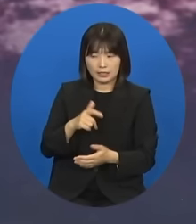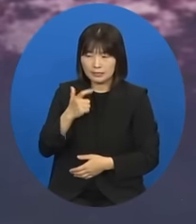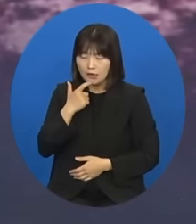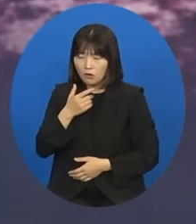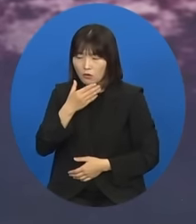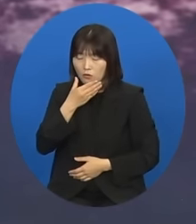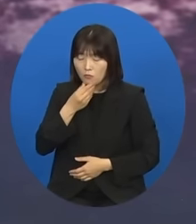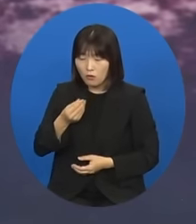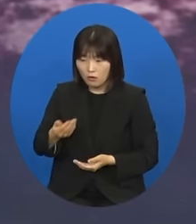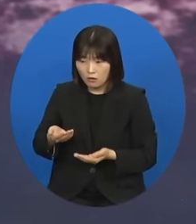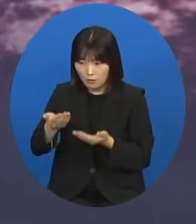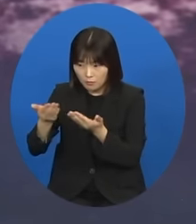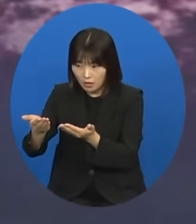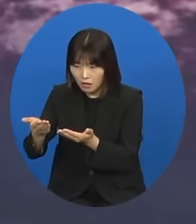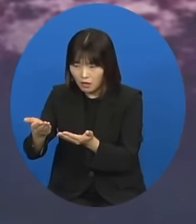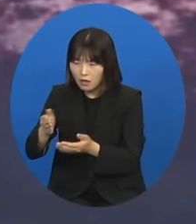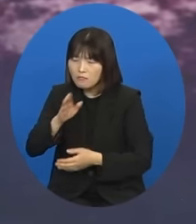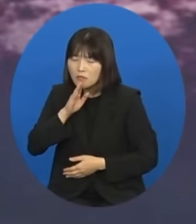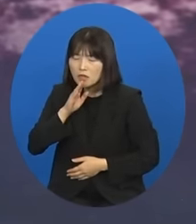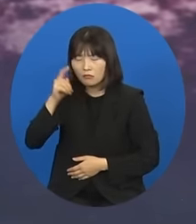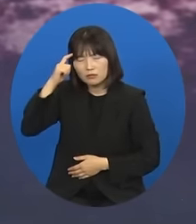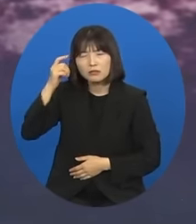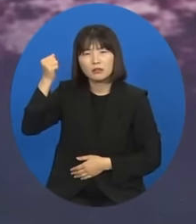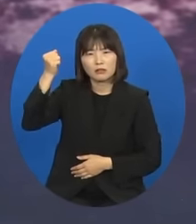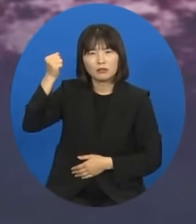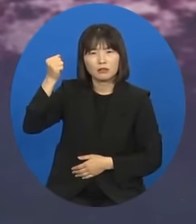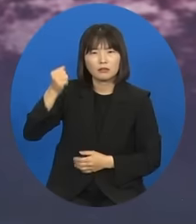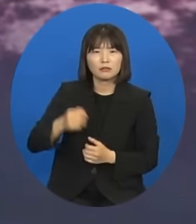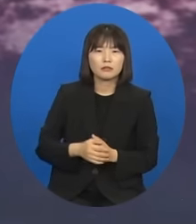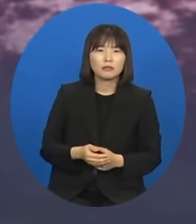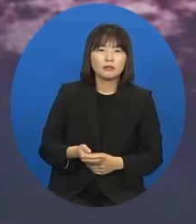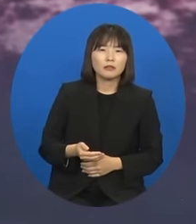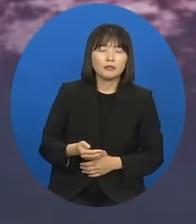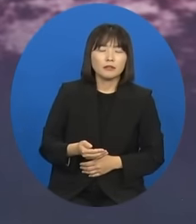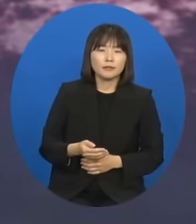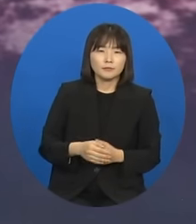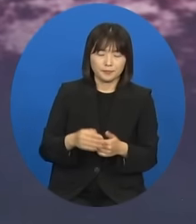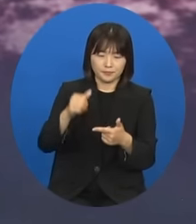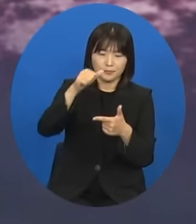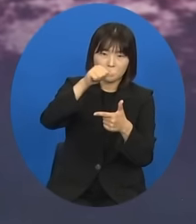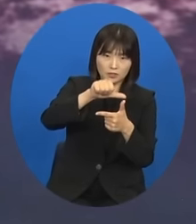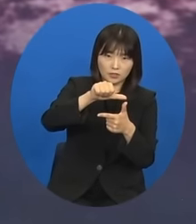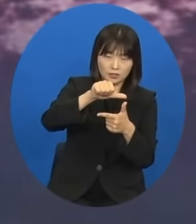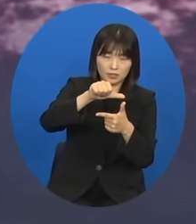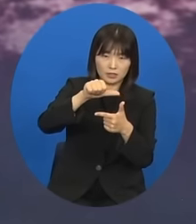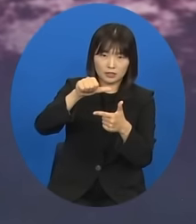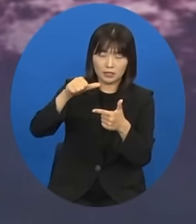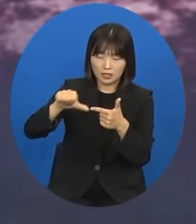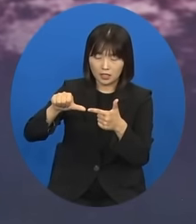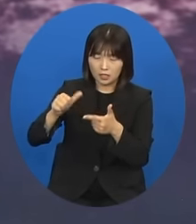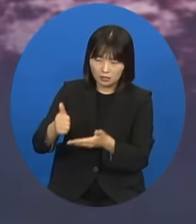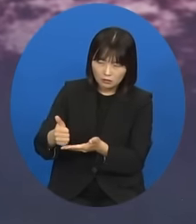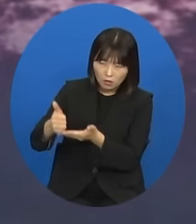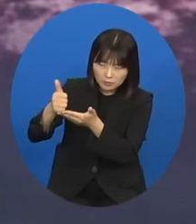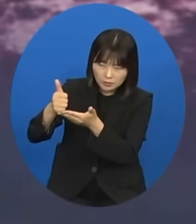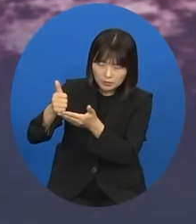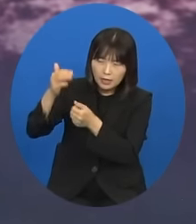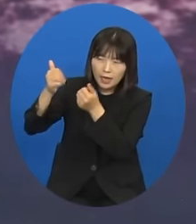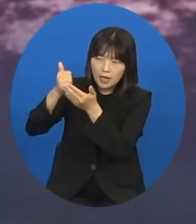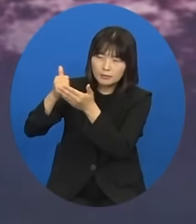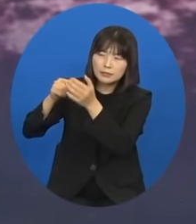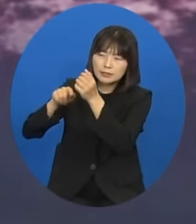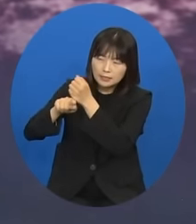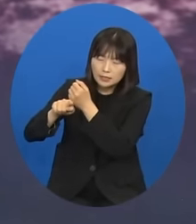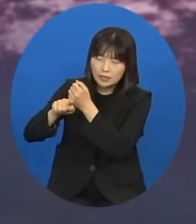맞다라고 믿어졌고 때문에 이걸 한 거거든요 큰 자가 작은 자를 섬기는 것이 하나님의 뜻이 을 리브가는 알았기 때문에